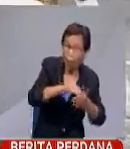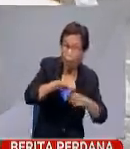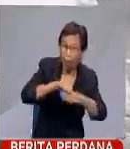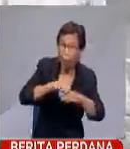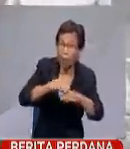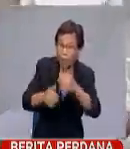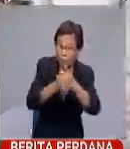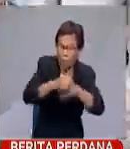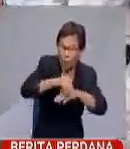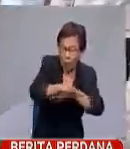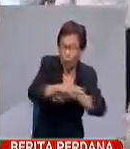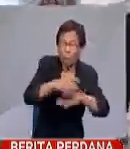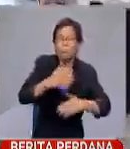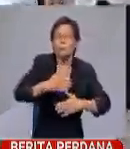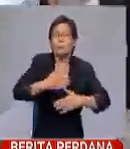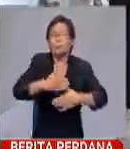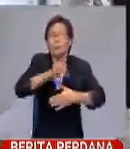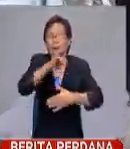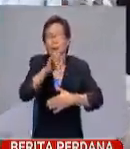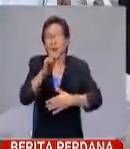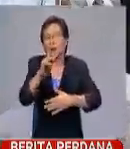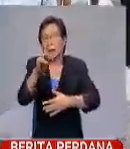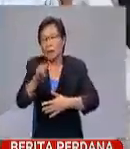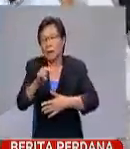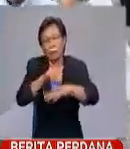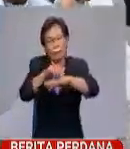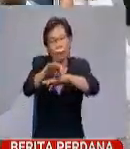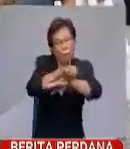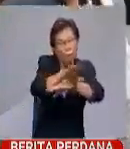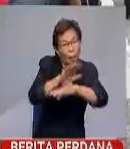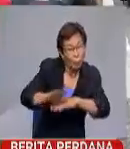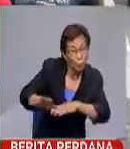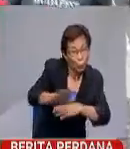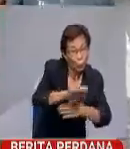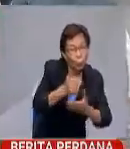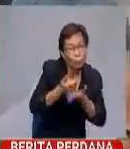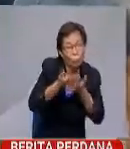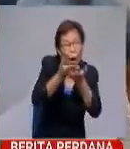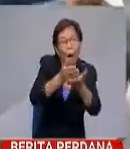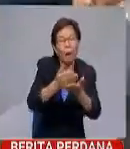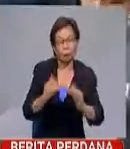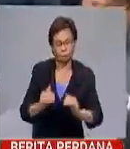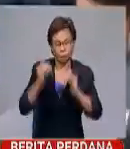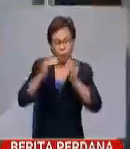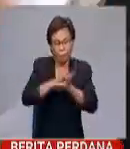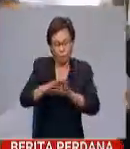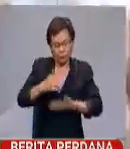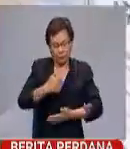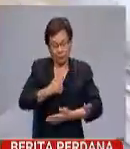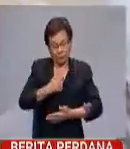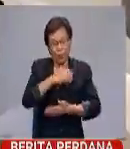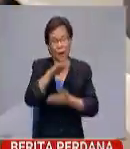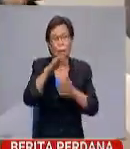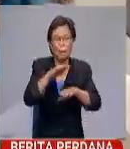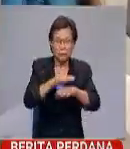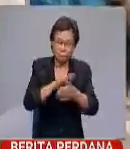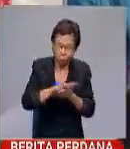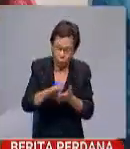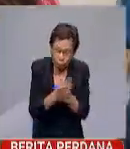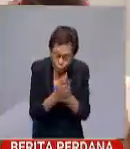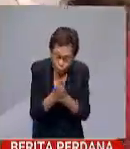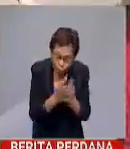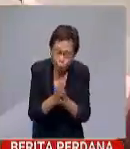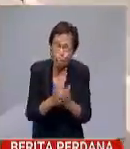saluran pernafasan, JKNT menyarankan orang ramai mengamalkan tahap kebersihan diri seperti kerap mencuci tangan dan